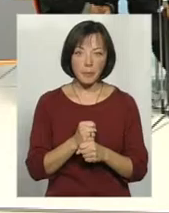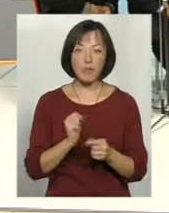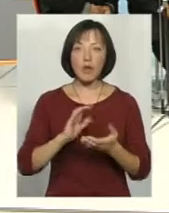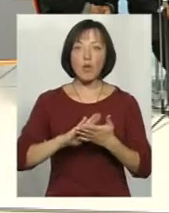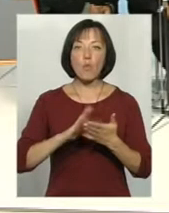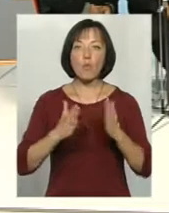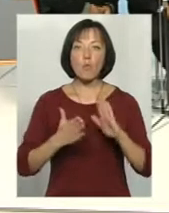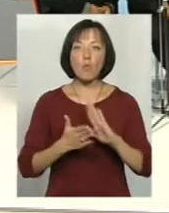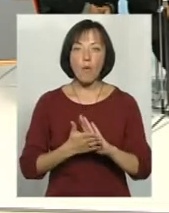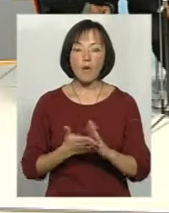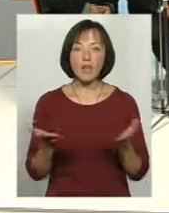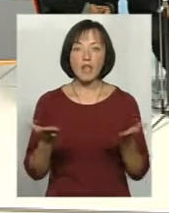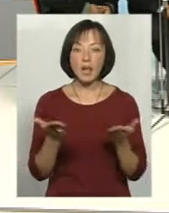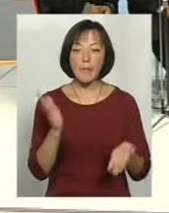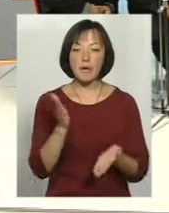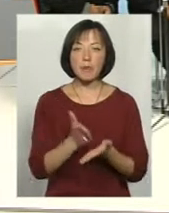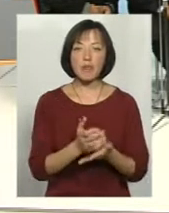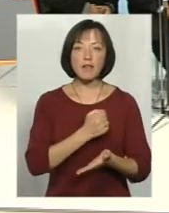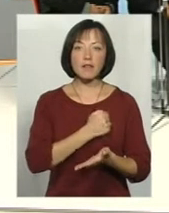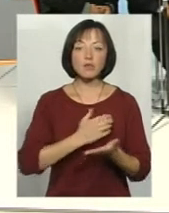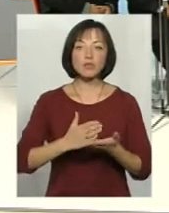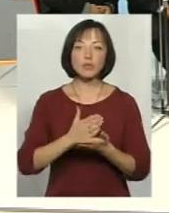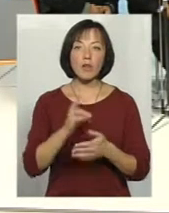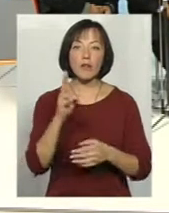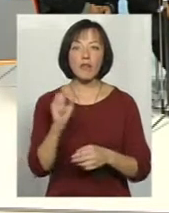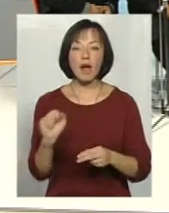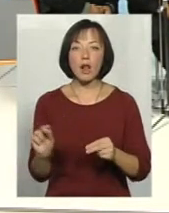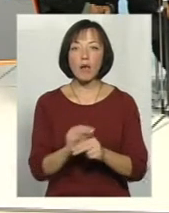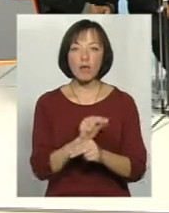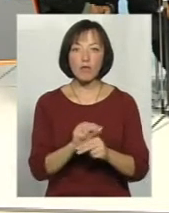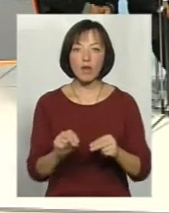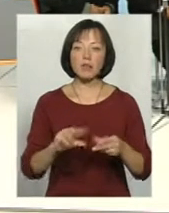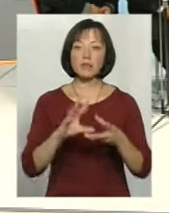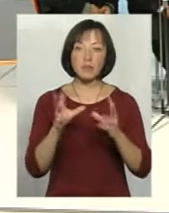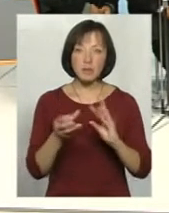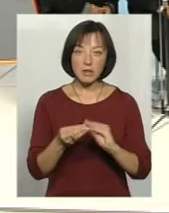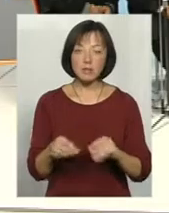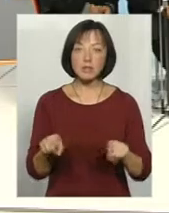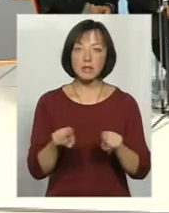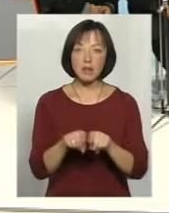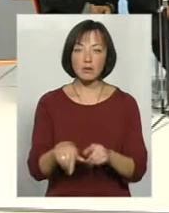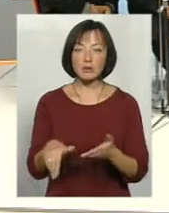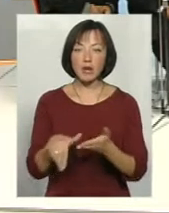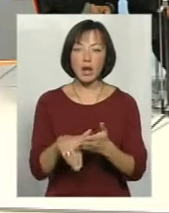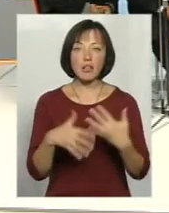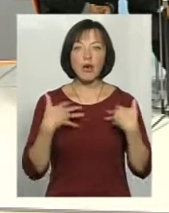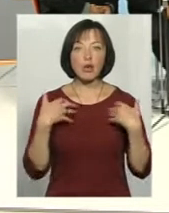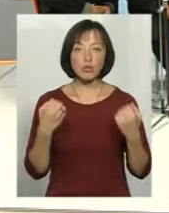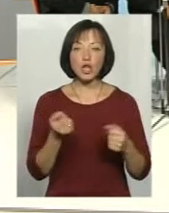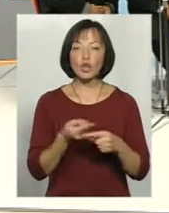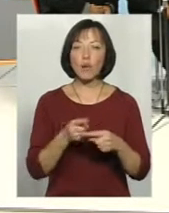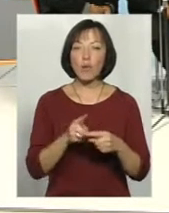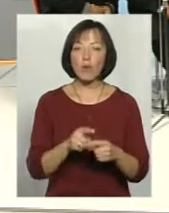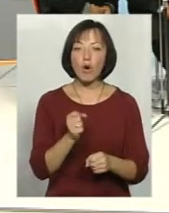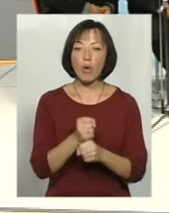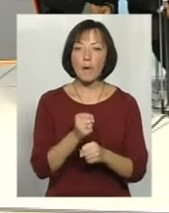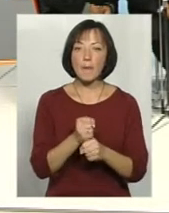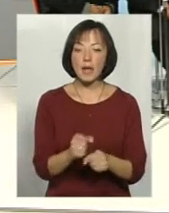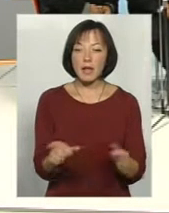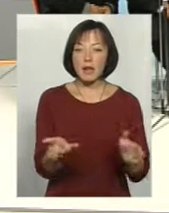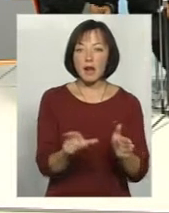умови, в яких перебувають військовослужбовець на лікуванні, вони, в принципі, також сприяють його одужанню. Тому ми робили